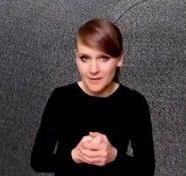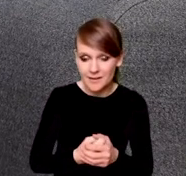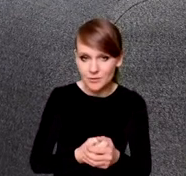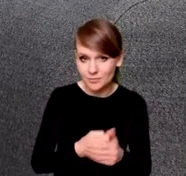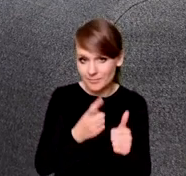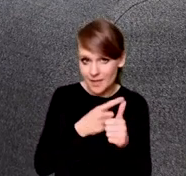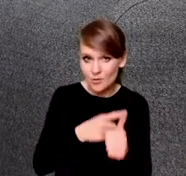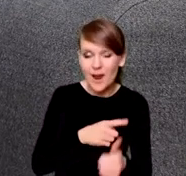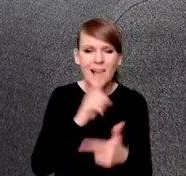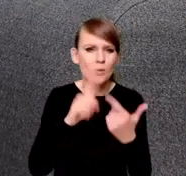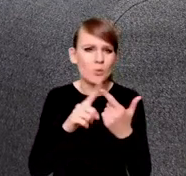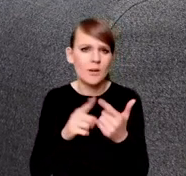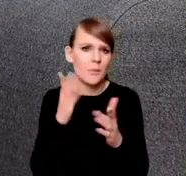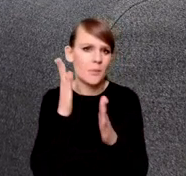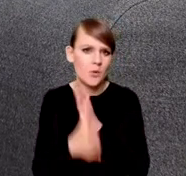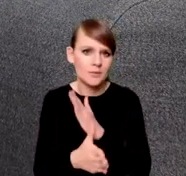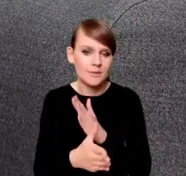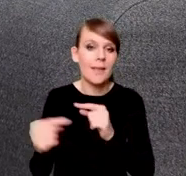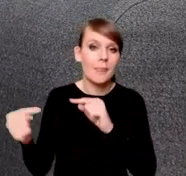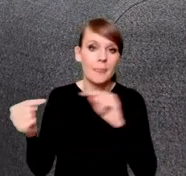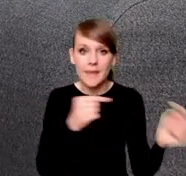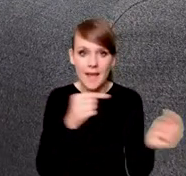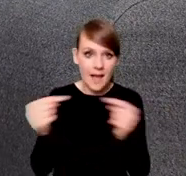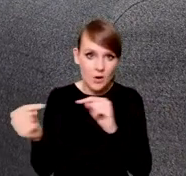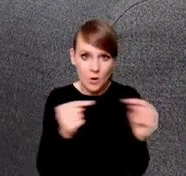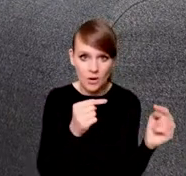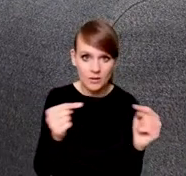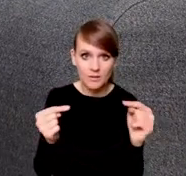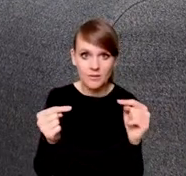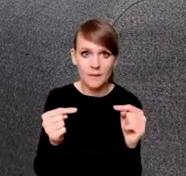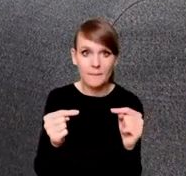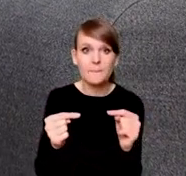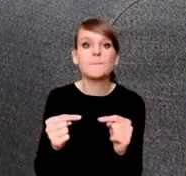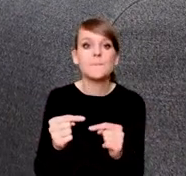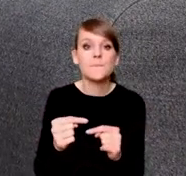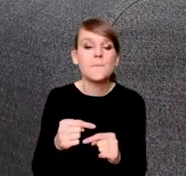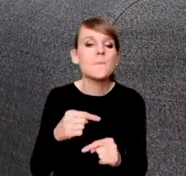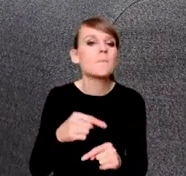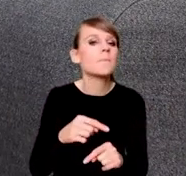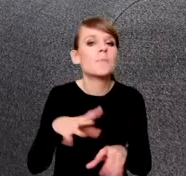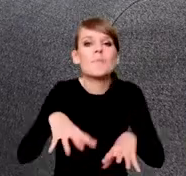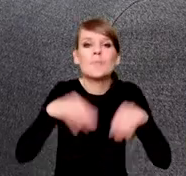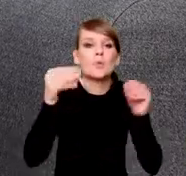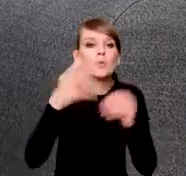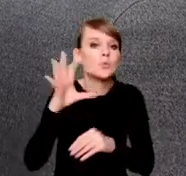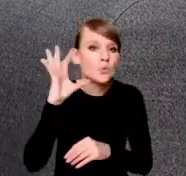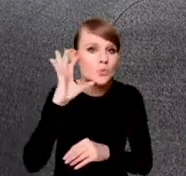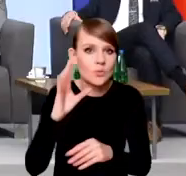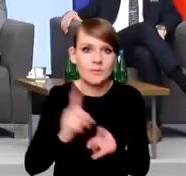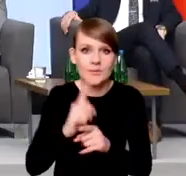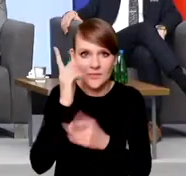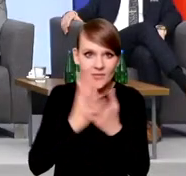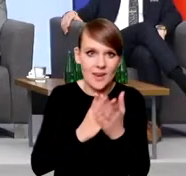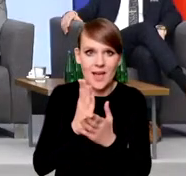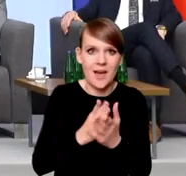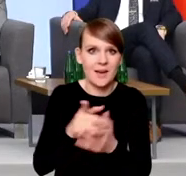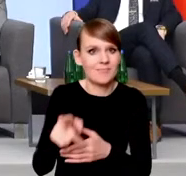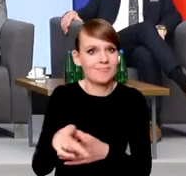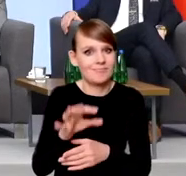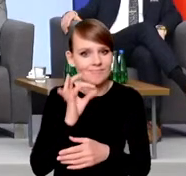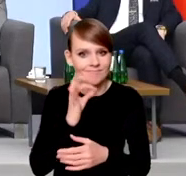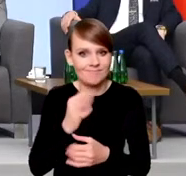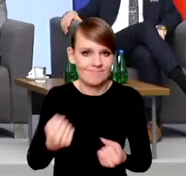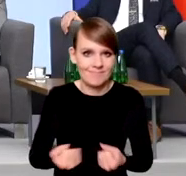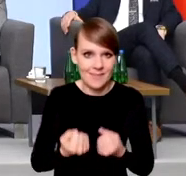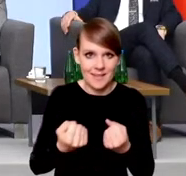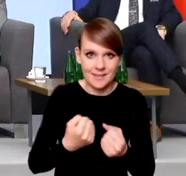zasada. Dialog zaczyna się od słuchania i od wiary w dobre intencje. I